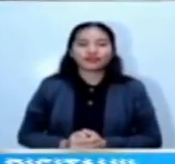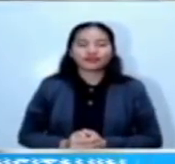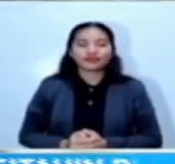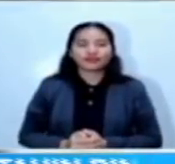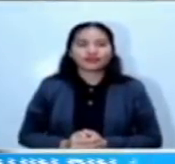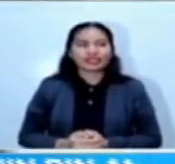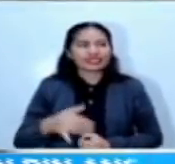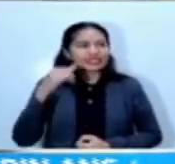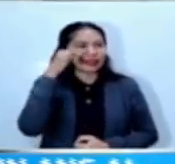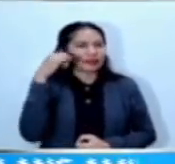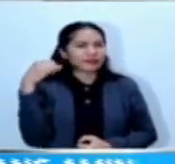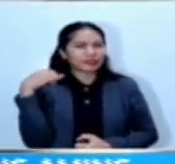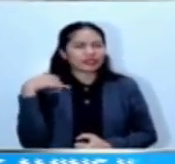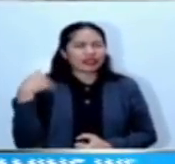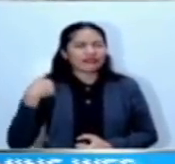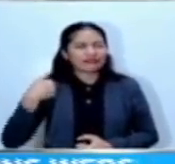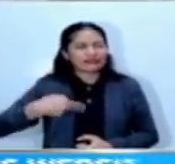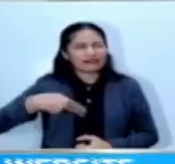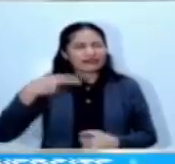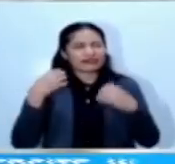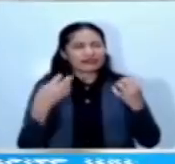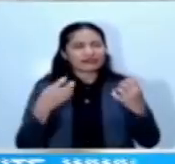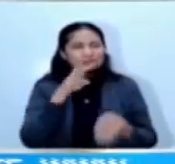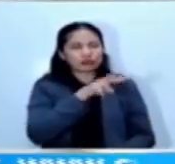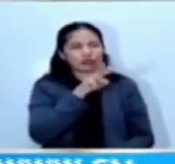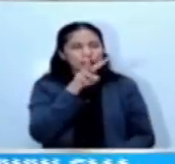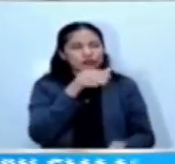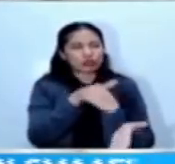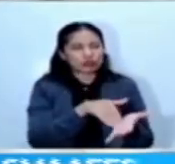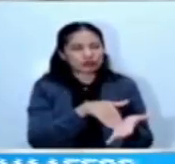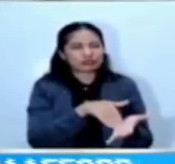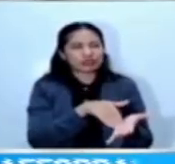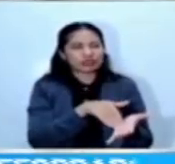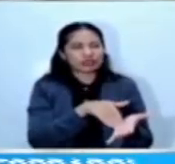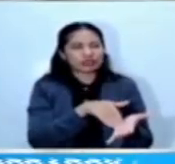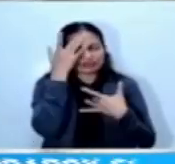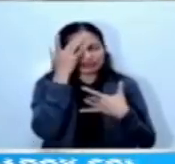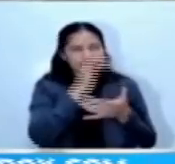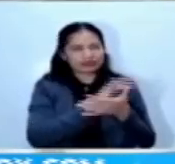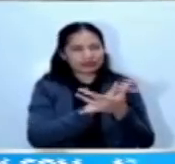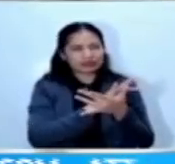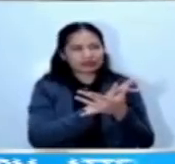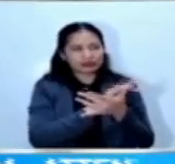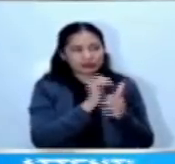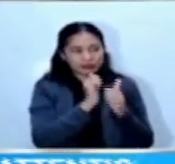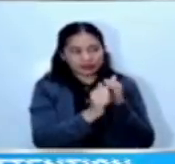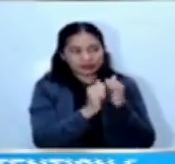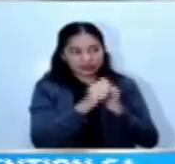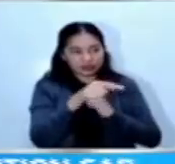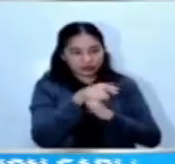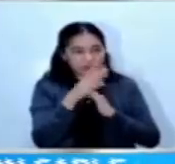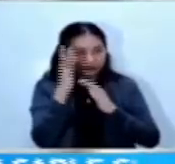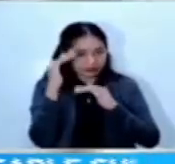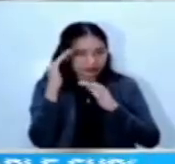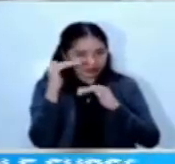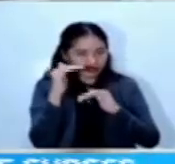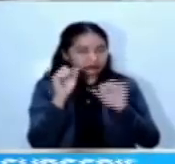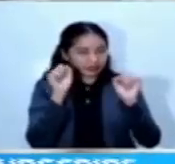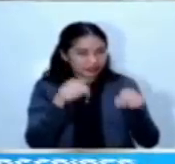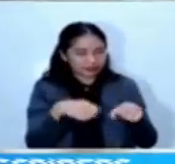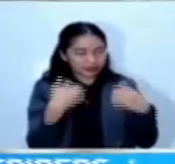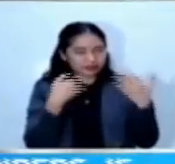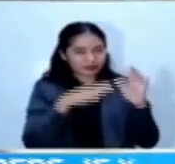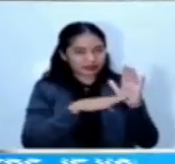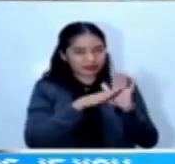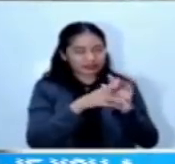yung record high na 22,000 plus new cases. Inaasahan po ba ninyo ito at posible bang tumaas pa ang kaso sa mga susunod na